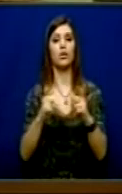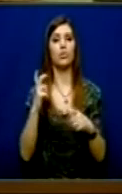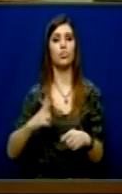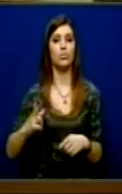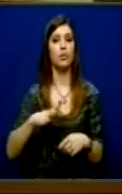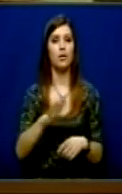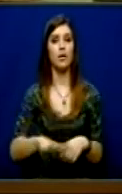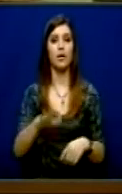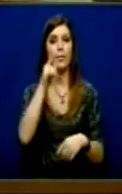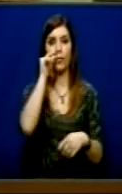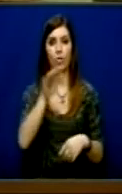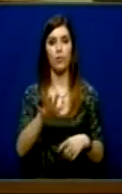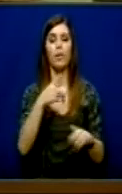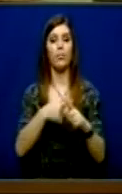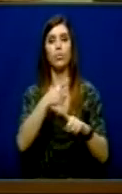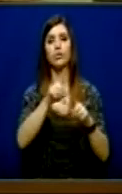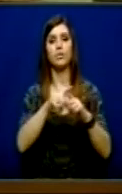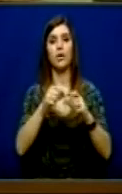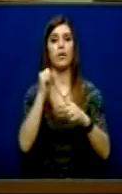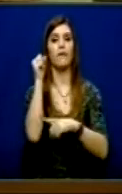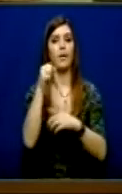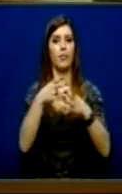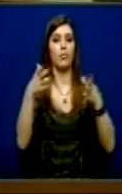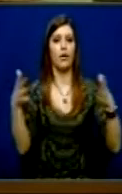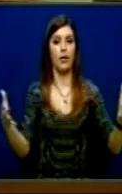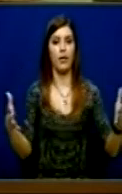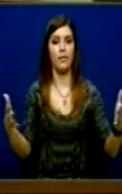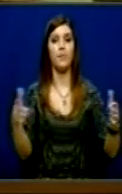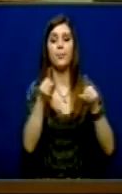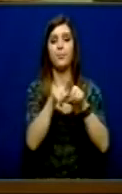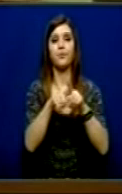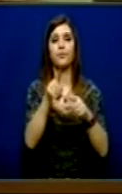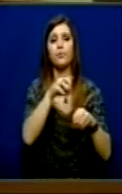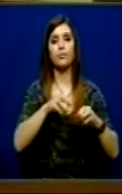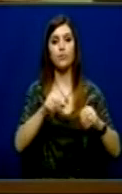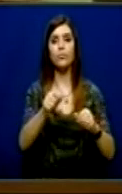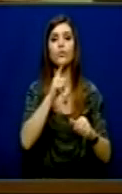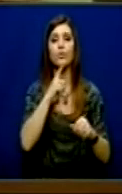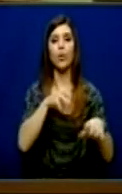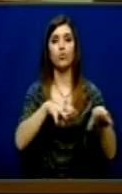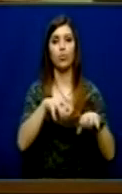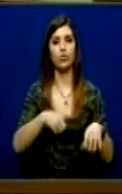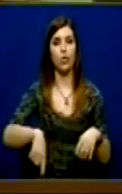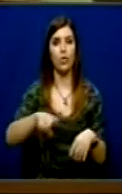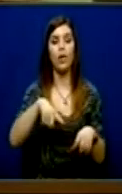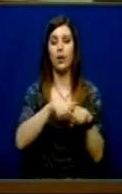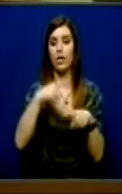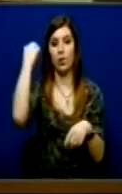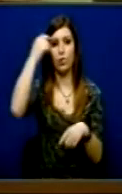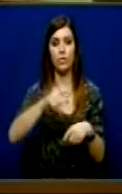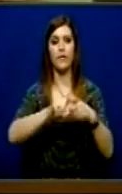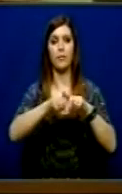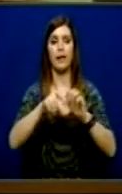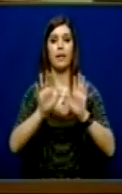përmes kësaj pune do të rrisnin kapitalin e ndërmarrjes. Pra, pronar legjitim të ndërmarrjeve shoqërore ishin punëtorët dhe Kosova si pronare mjeteve